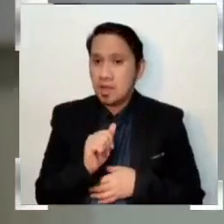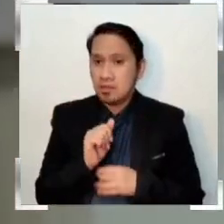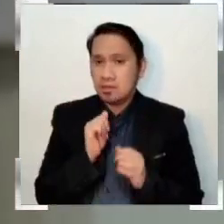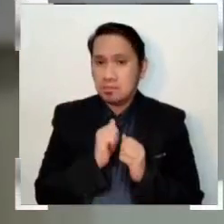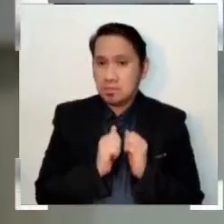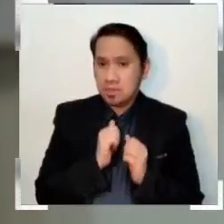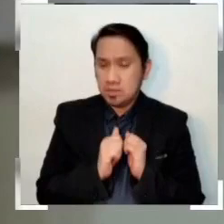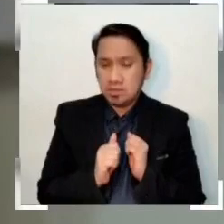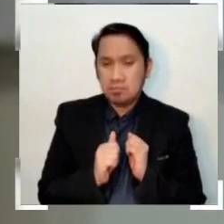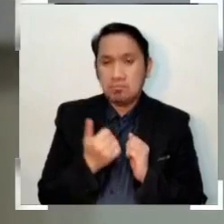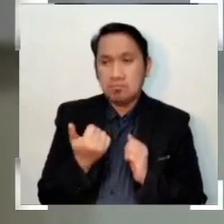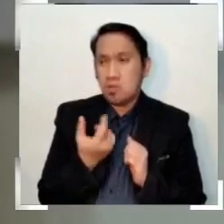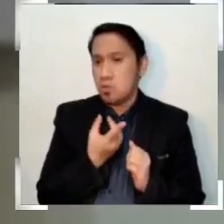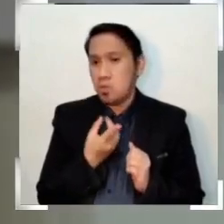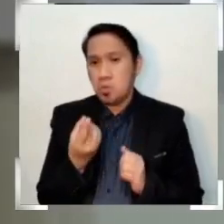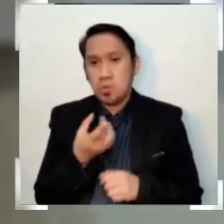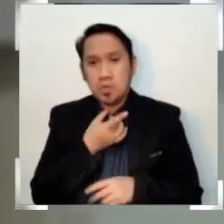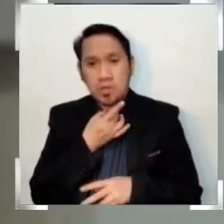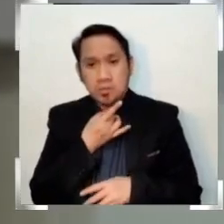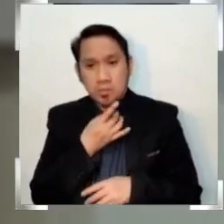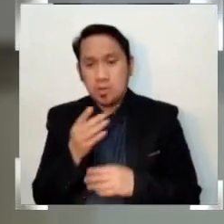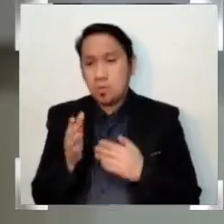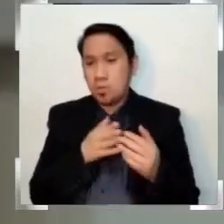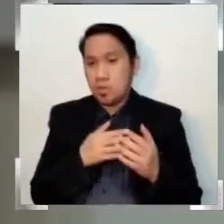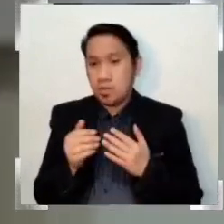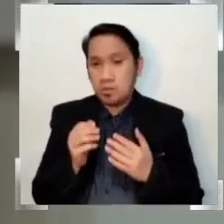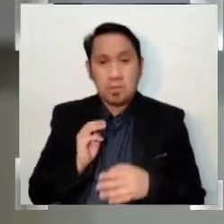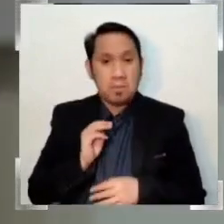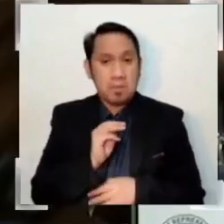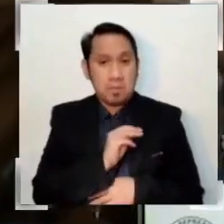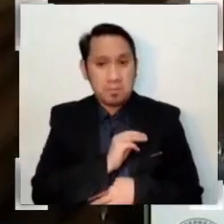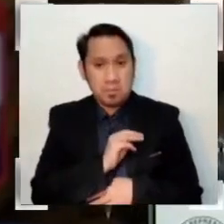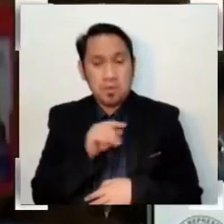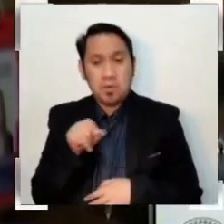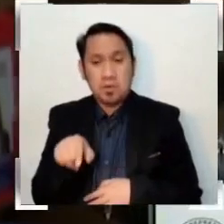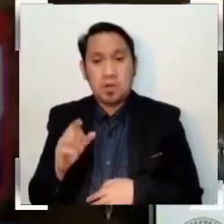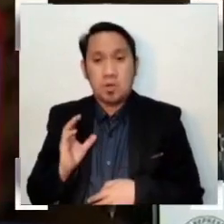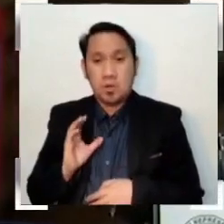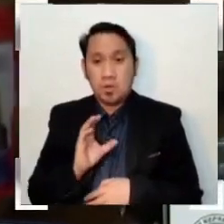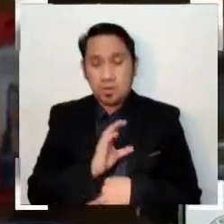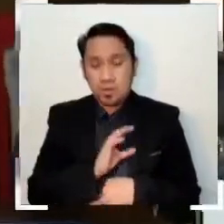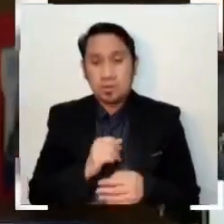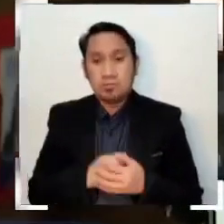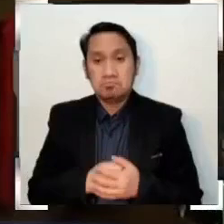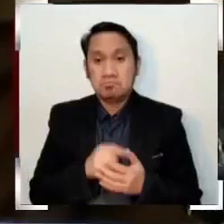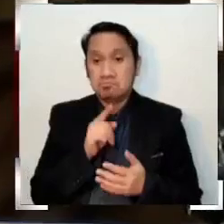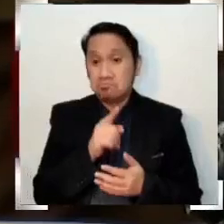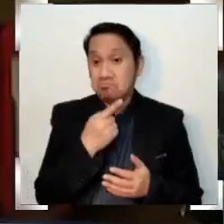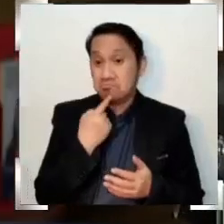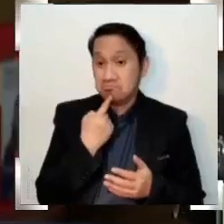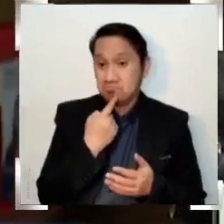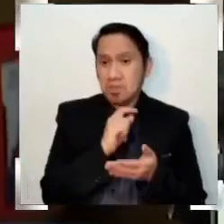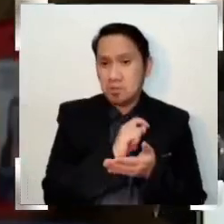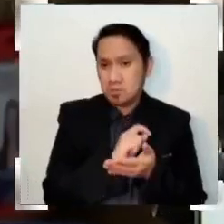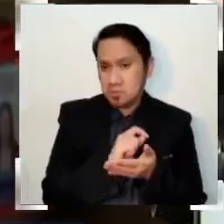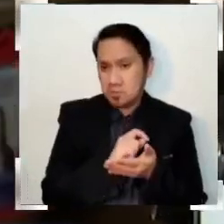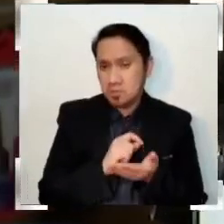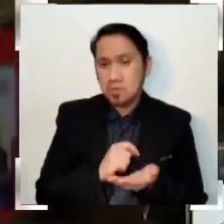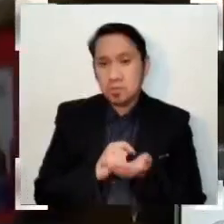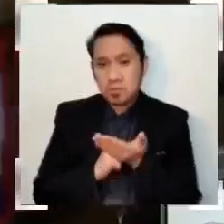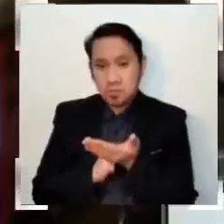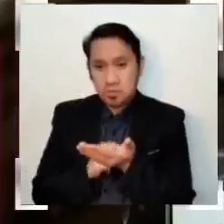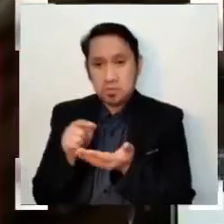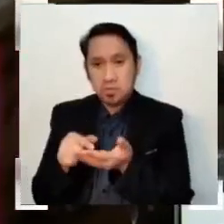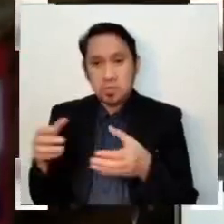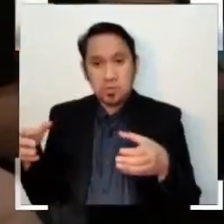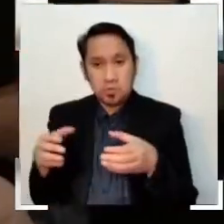sinong miyembro ng lower house. Susulat daw sila sa House Committee on Ethics and Privileges